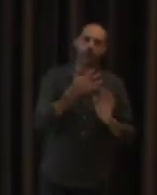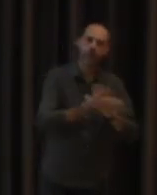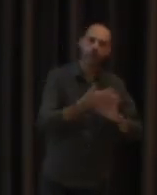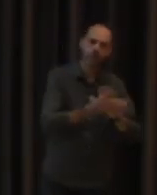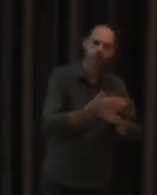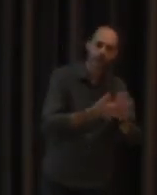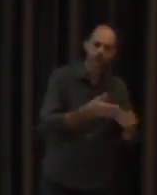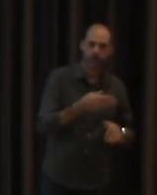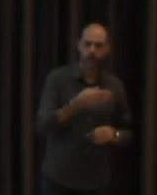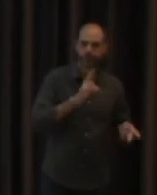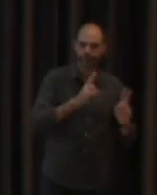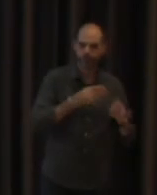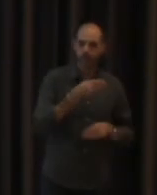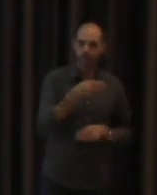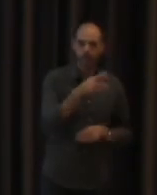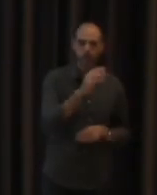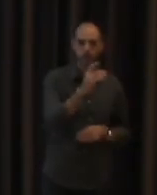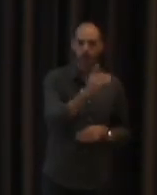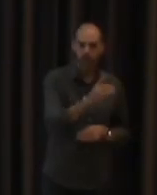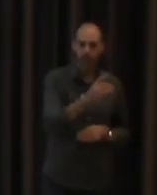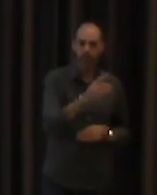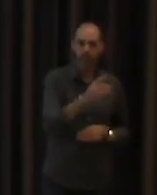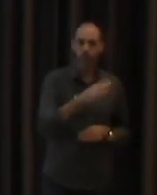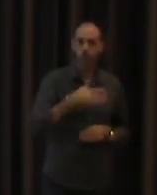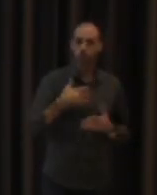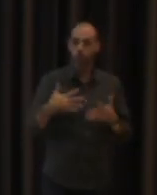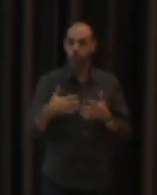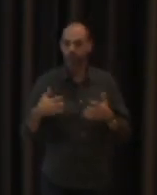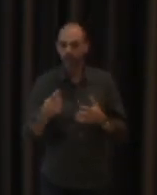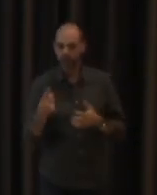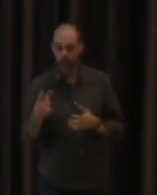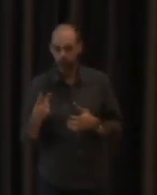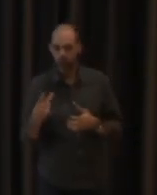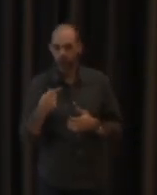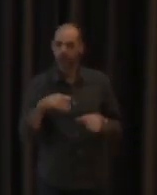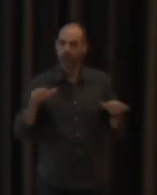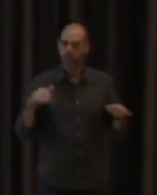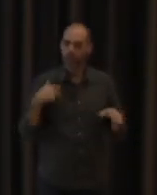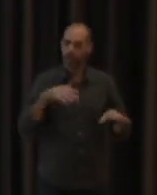abans en la conversa, una frase com la de 12B. L'Angelina hi ha lligat,